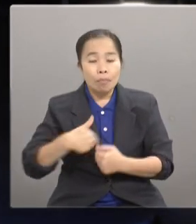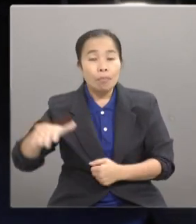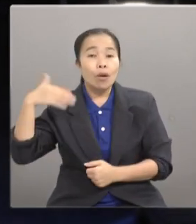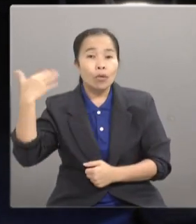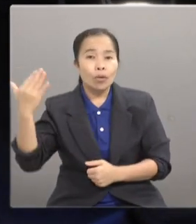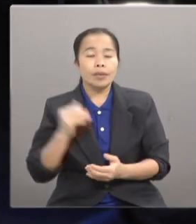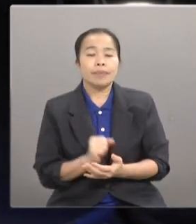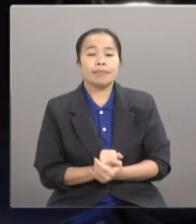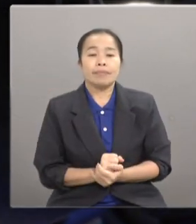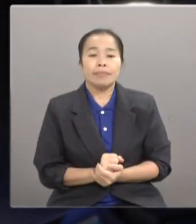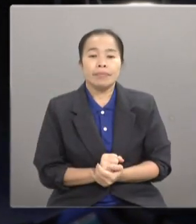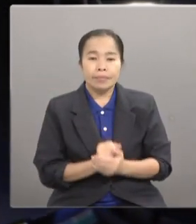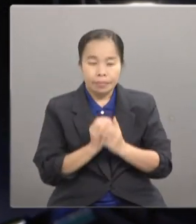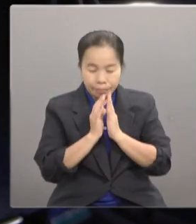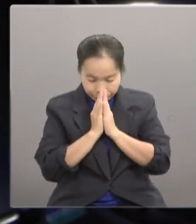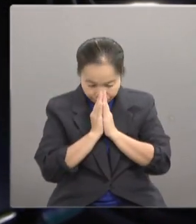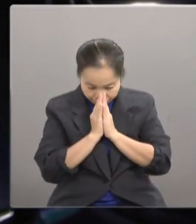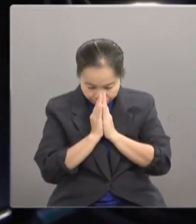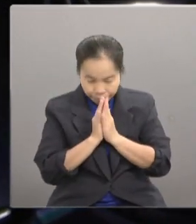ก่อนนะครับ สวสดครับ